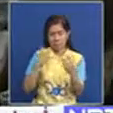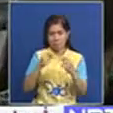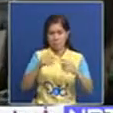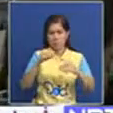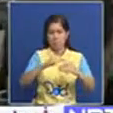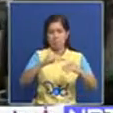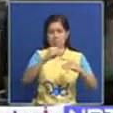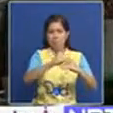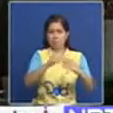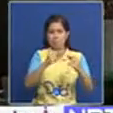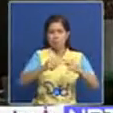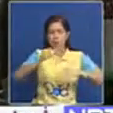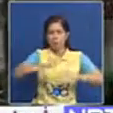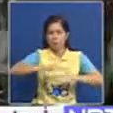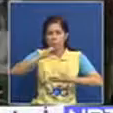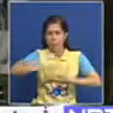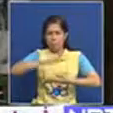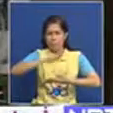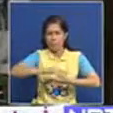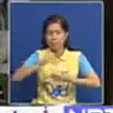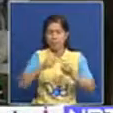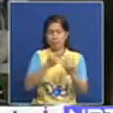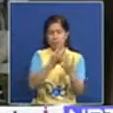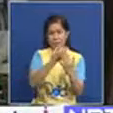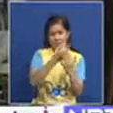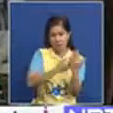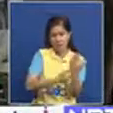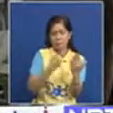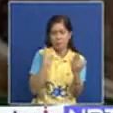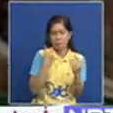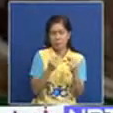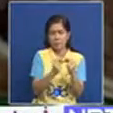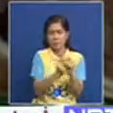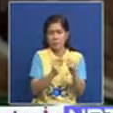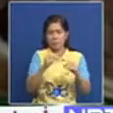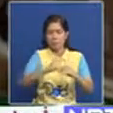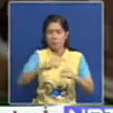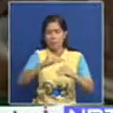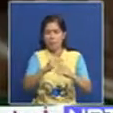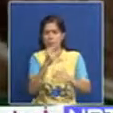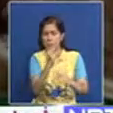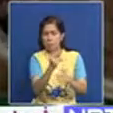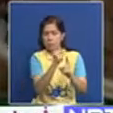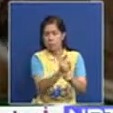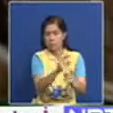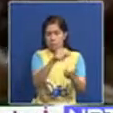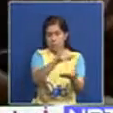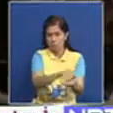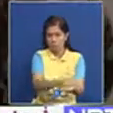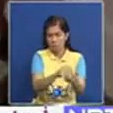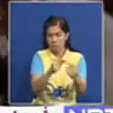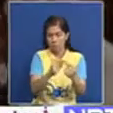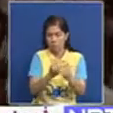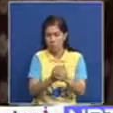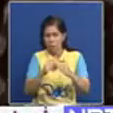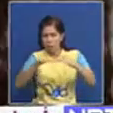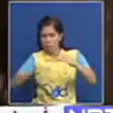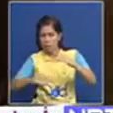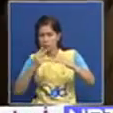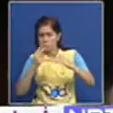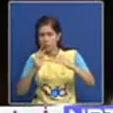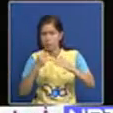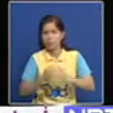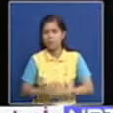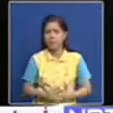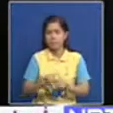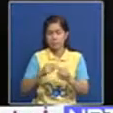ลากในแต่ละงวดโดยจะพิจารณาตามยอดจองของผู้ค้าหรือในกรณีที่จำเป็นเพื่อลดการทุจริตโดยมีศักยภ